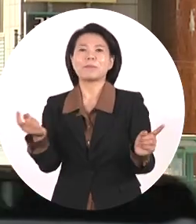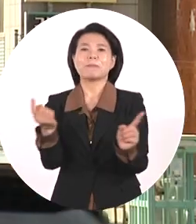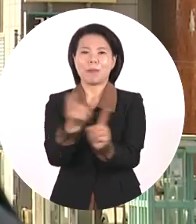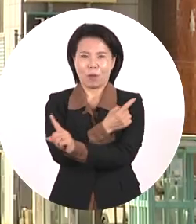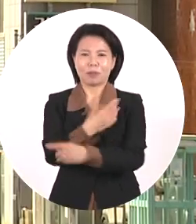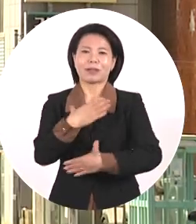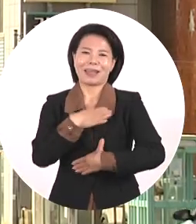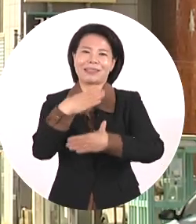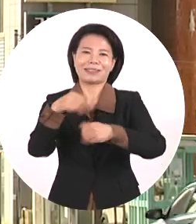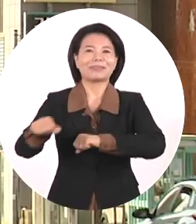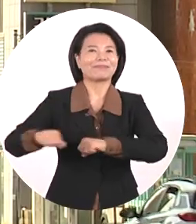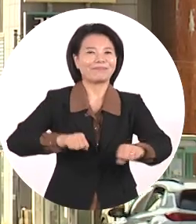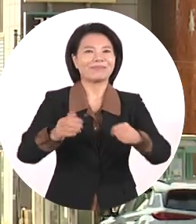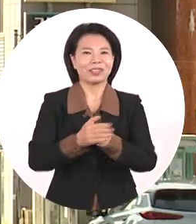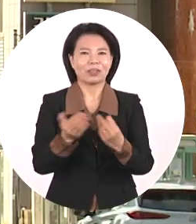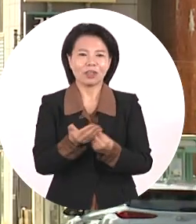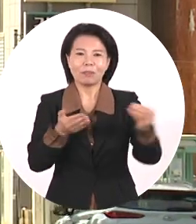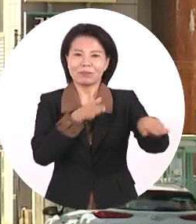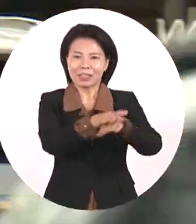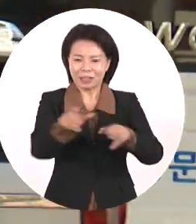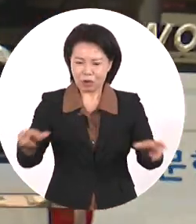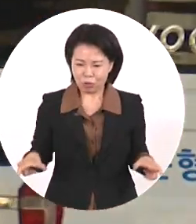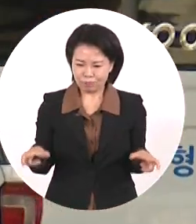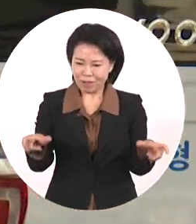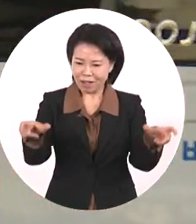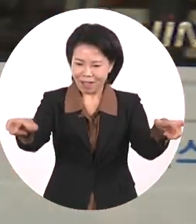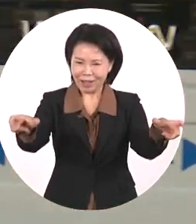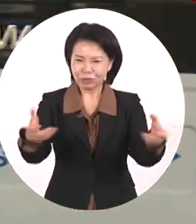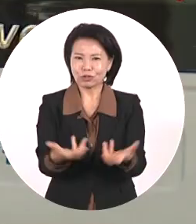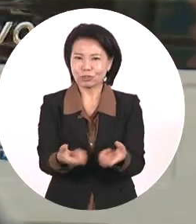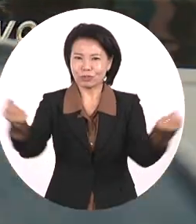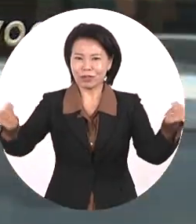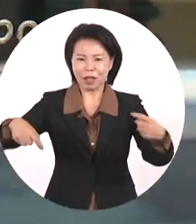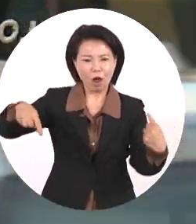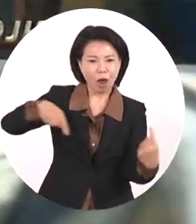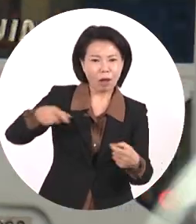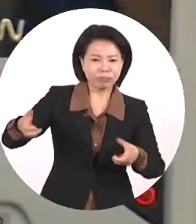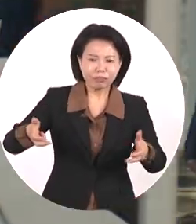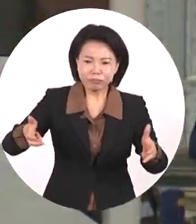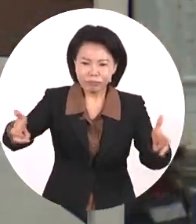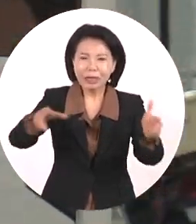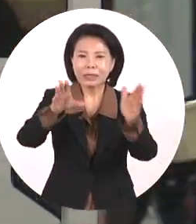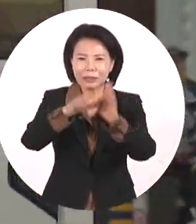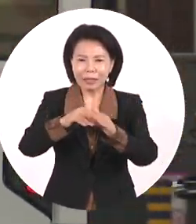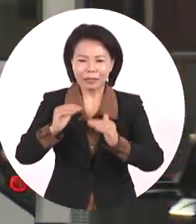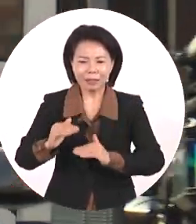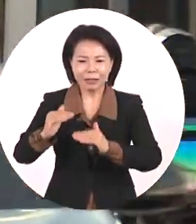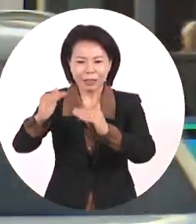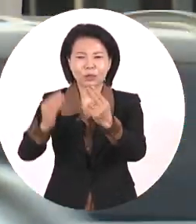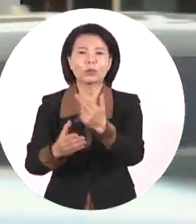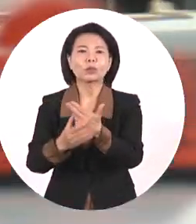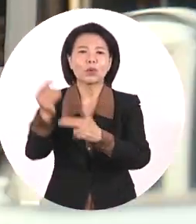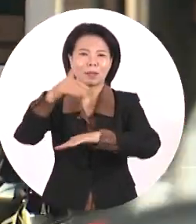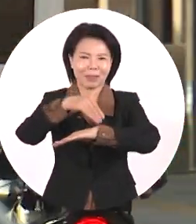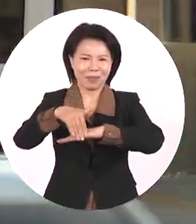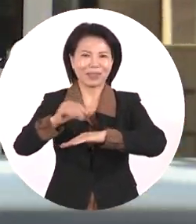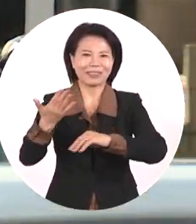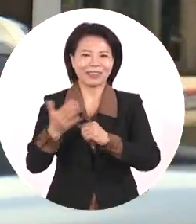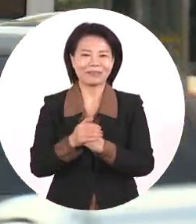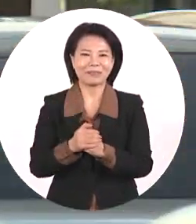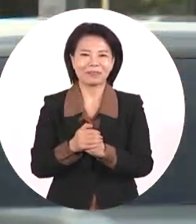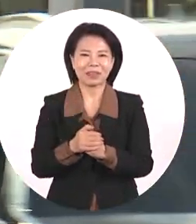정확성을 높였습니다. 섬식과 가로변 정류장의 분리 운영 문제는 단계적으로 통합할